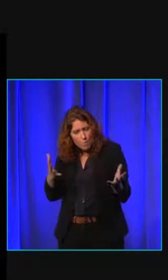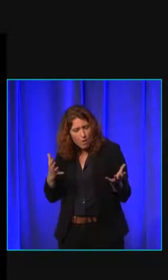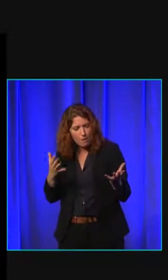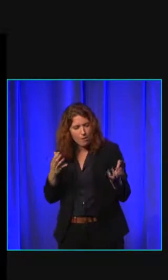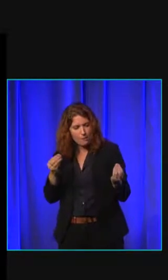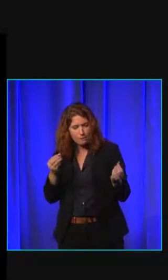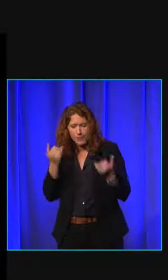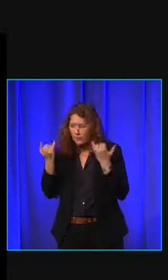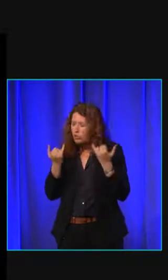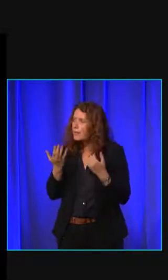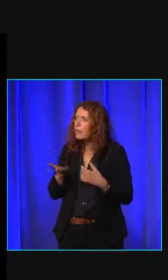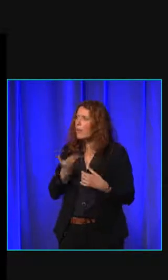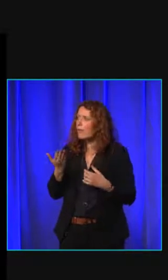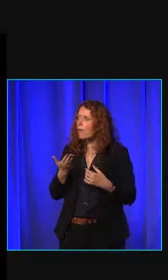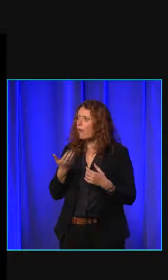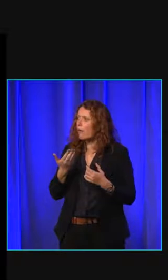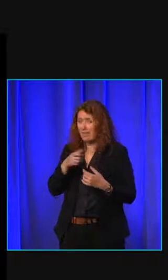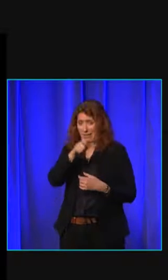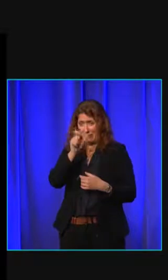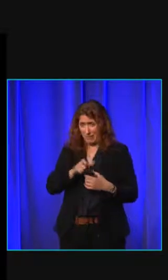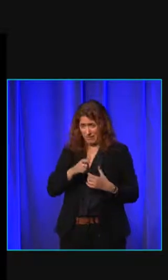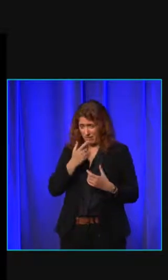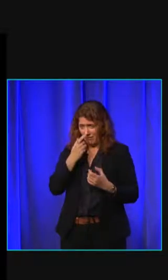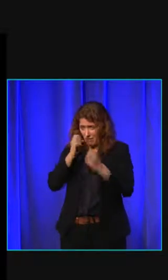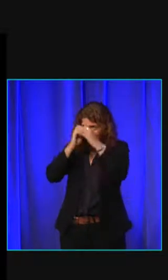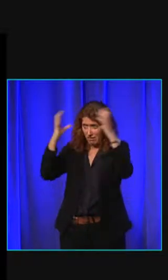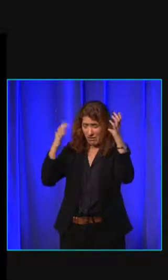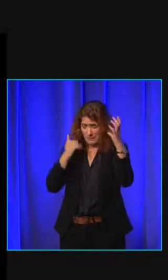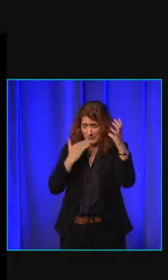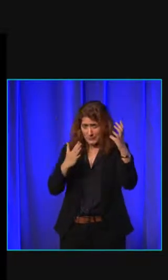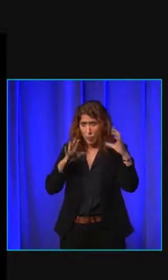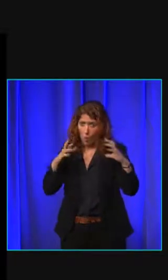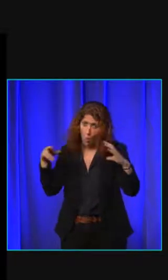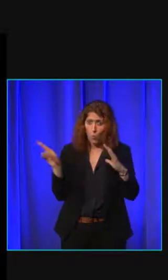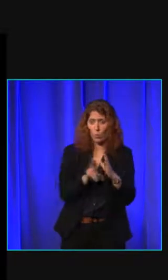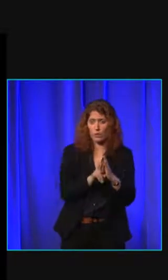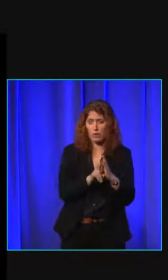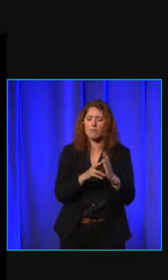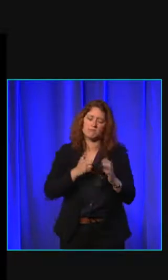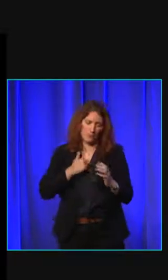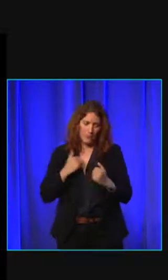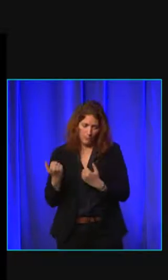cette diminution des habiletés perspectives? Et ben voilà, ce que je fais, c'est que je lui montre une vidéo